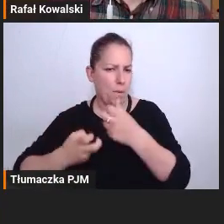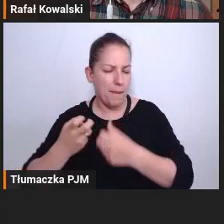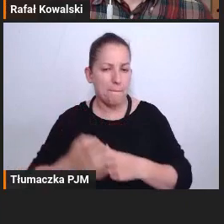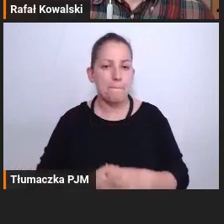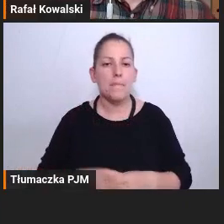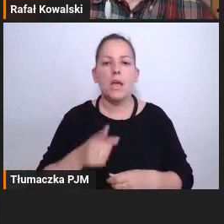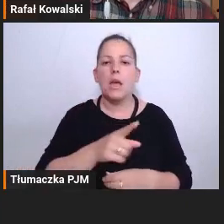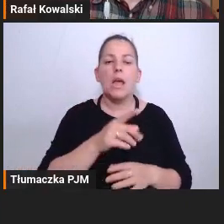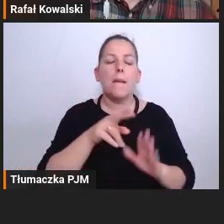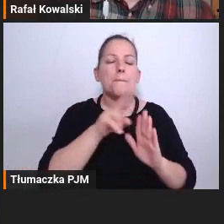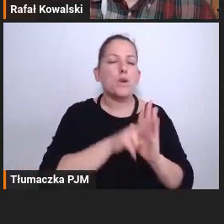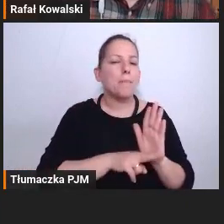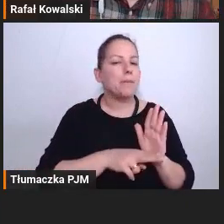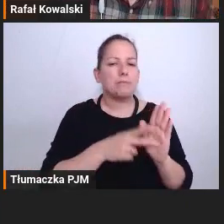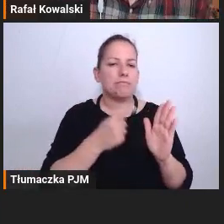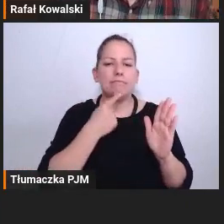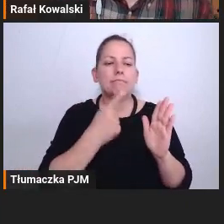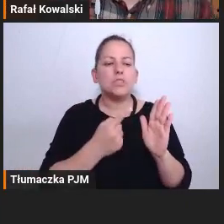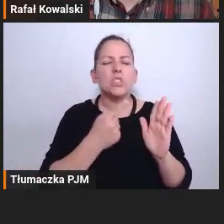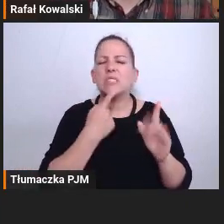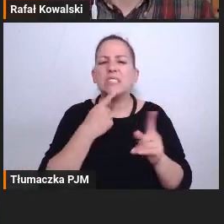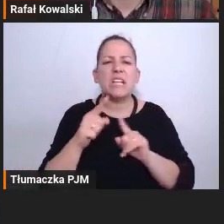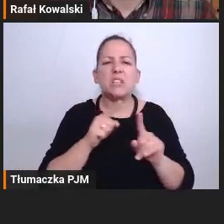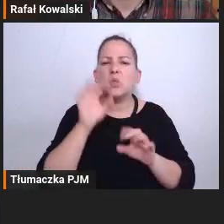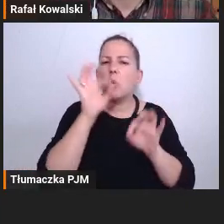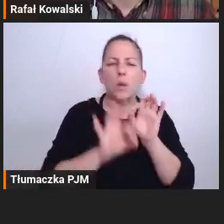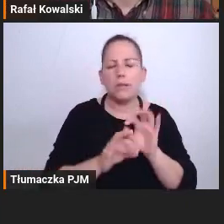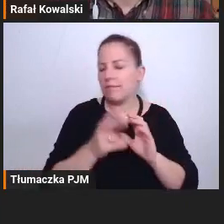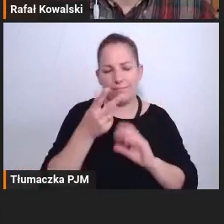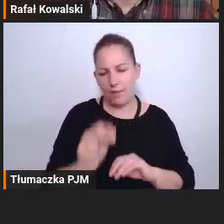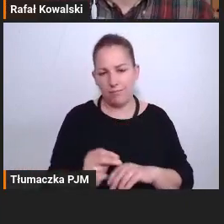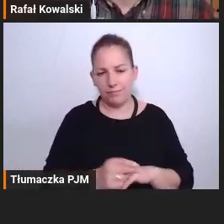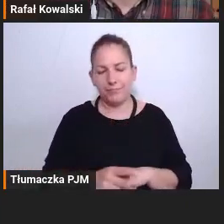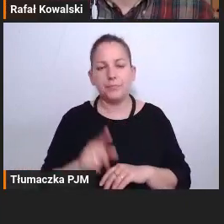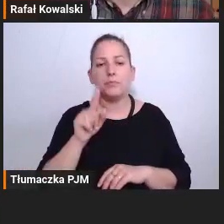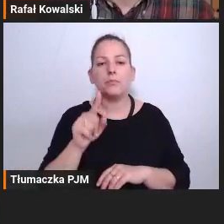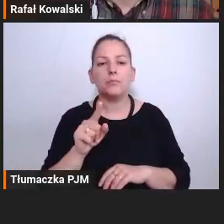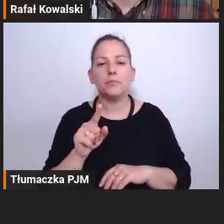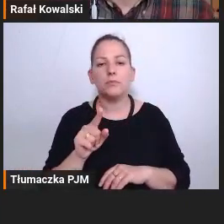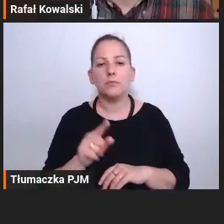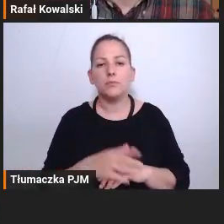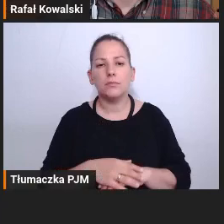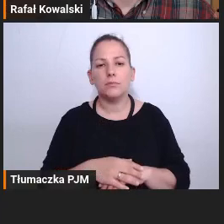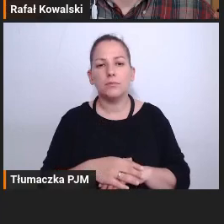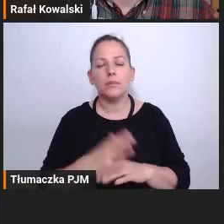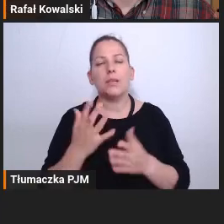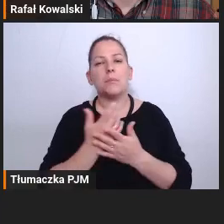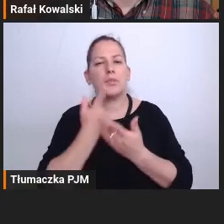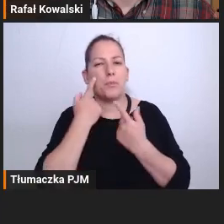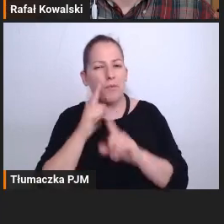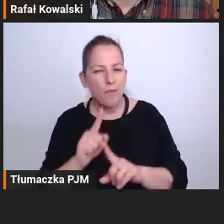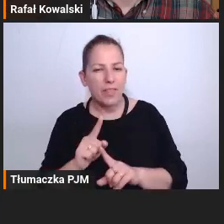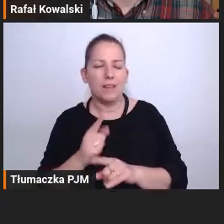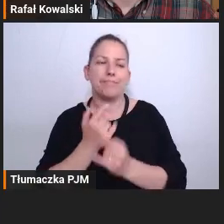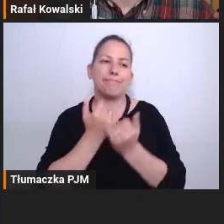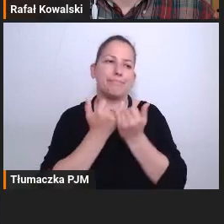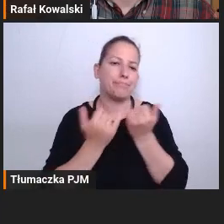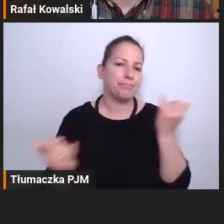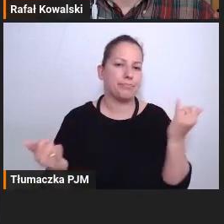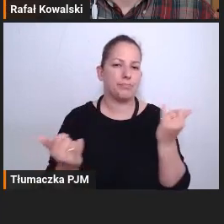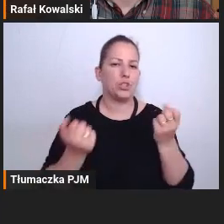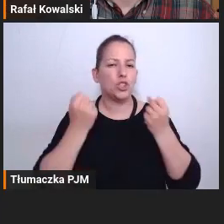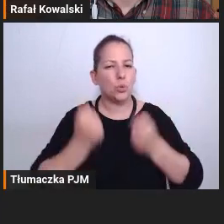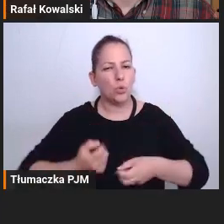nie doprecyzowuje, co to znaczy, natomiast no, tutaj bierzemy pod uwagę wszelkiego rodzaju